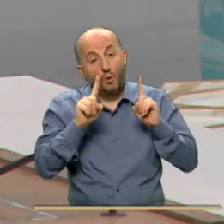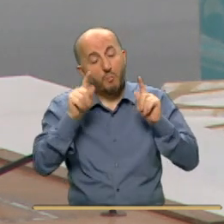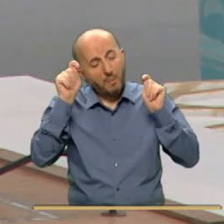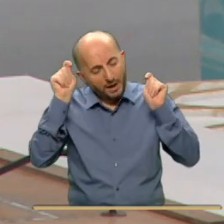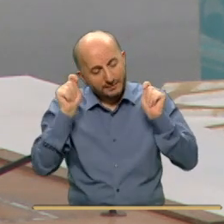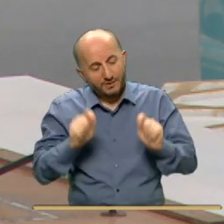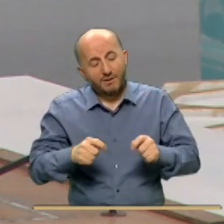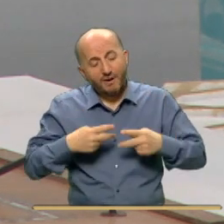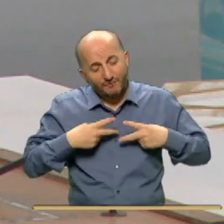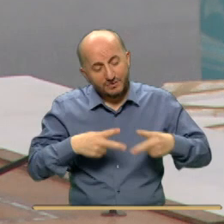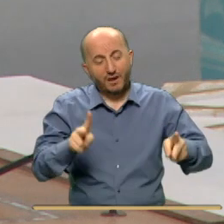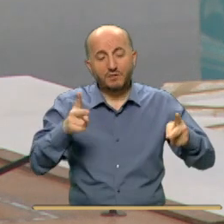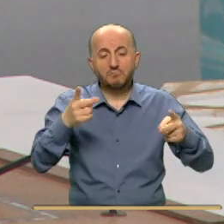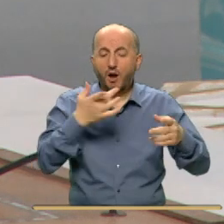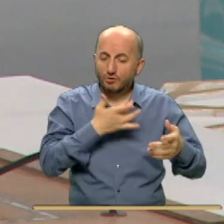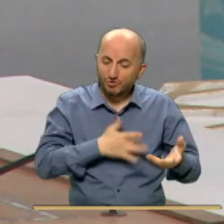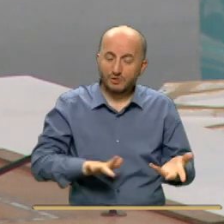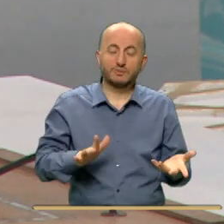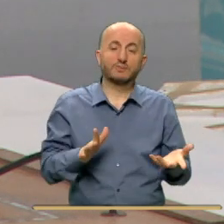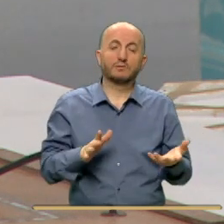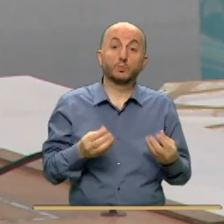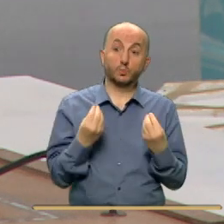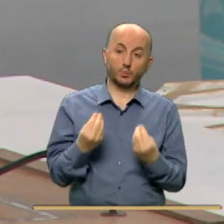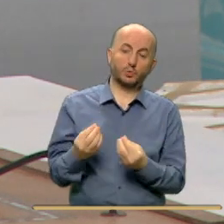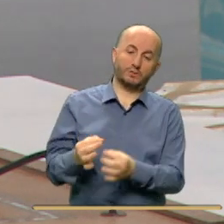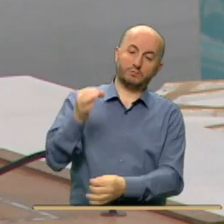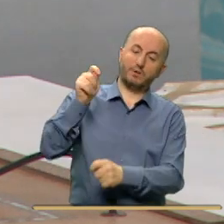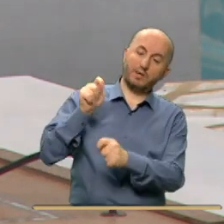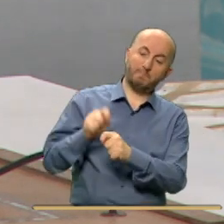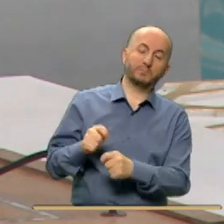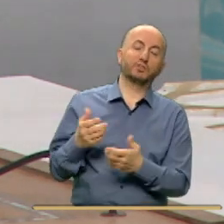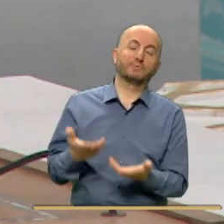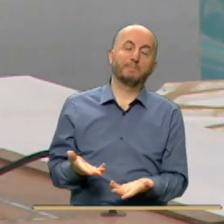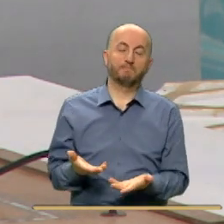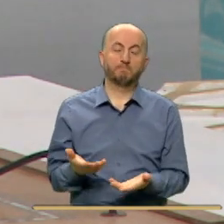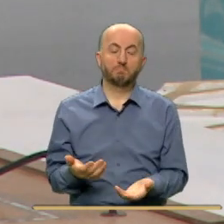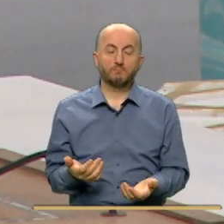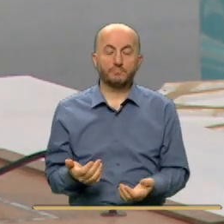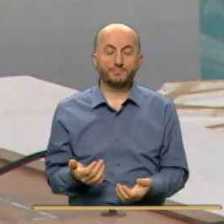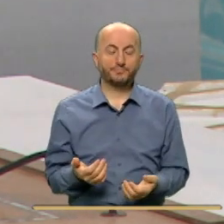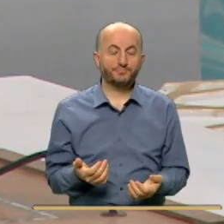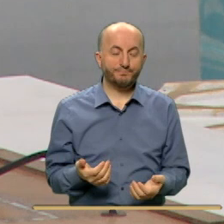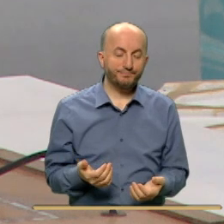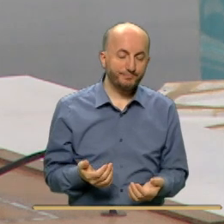ederek affedip bağışladığı salih ve seçkin kullarından eylesin.